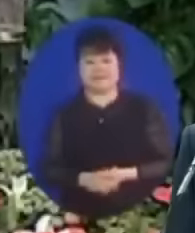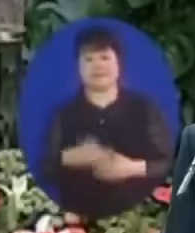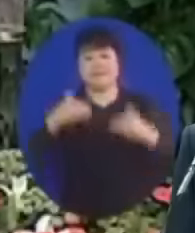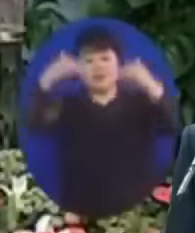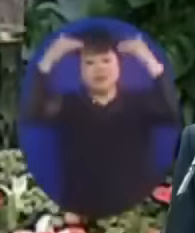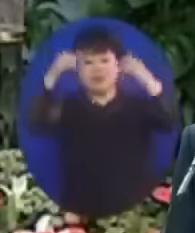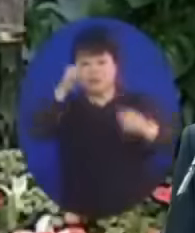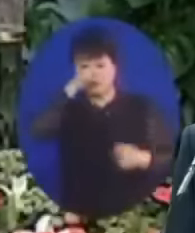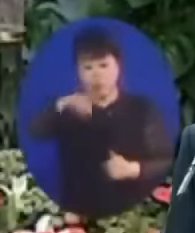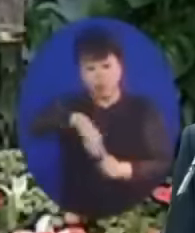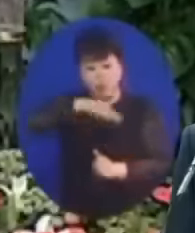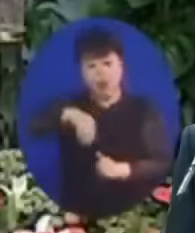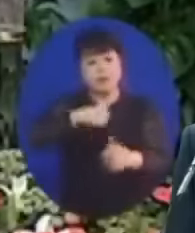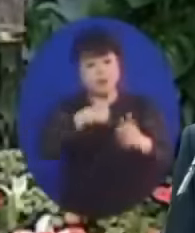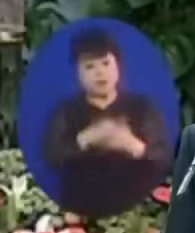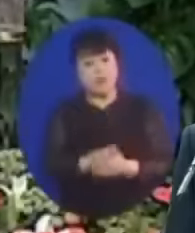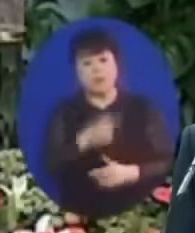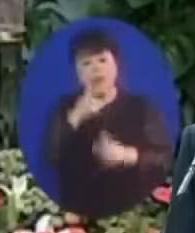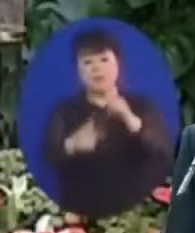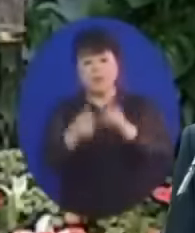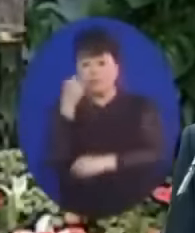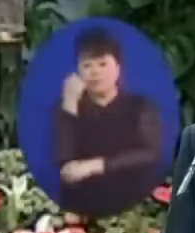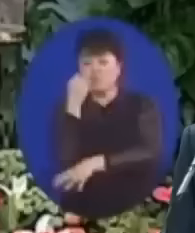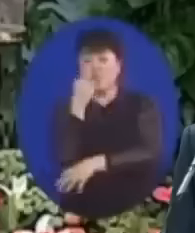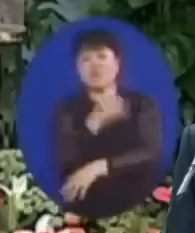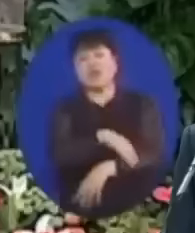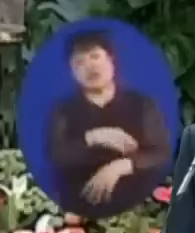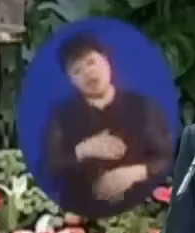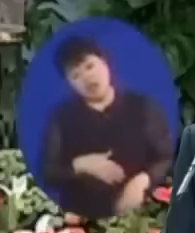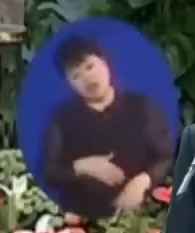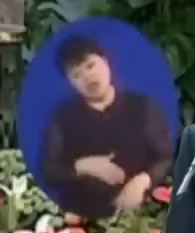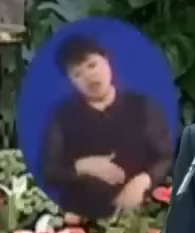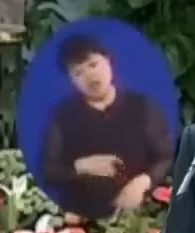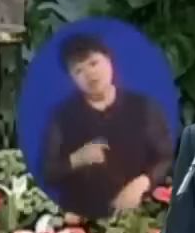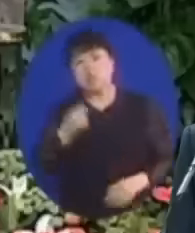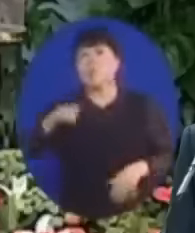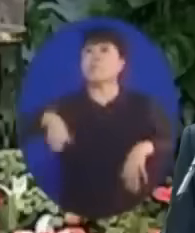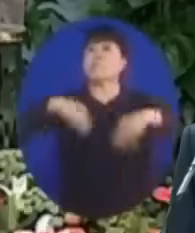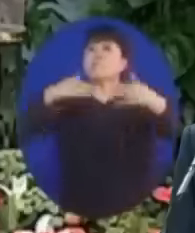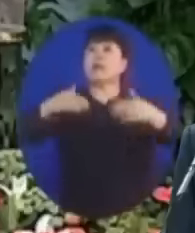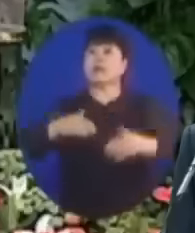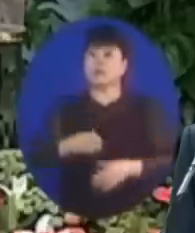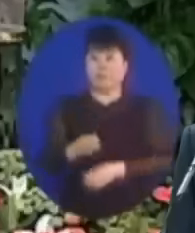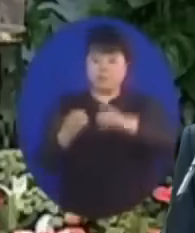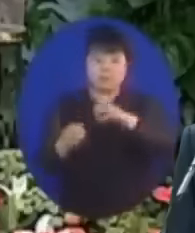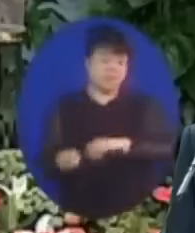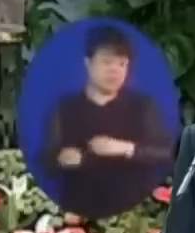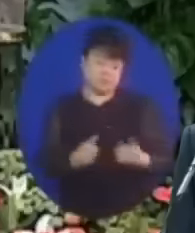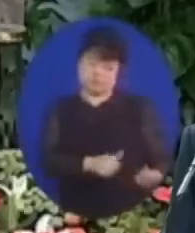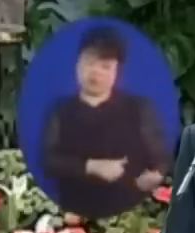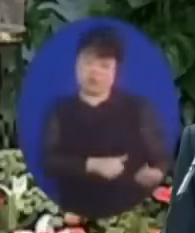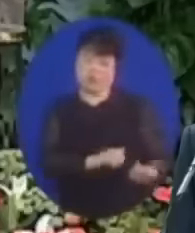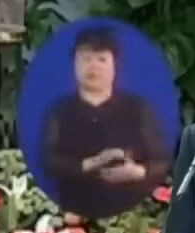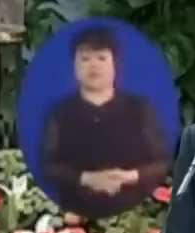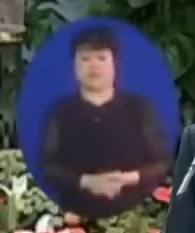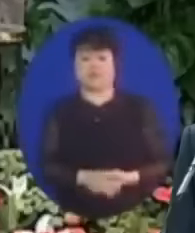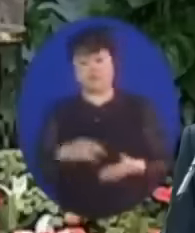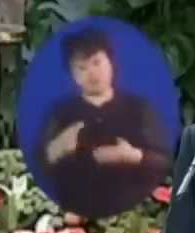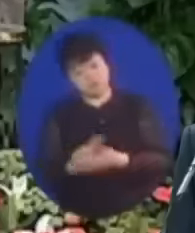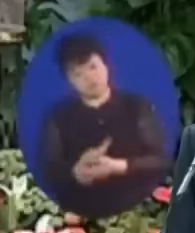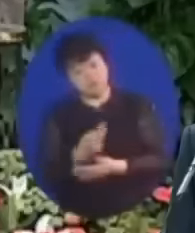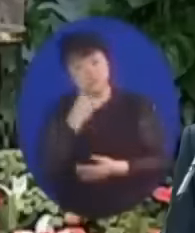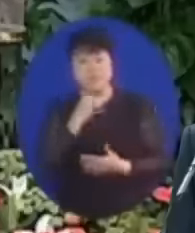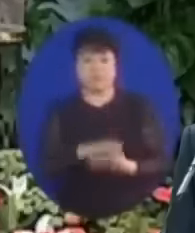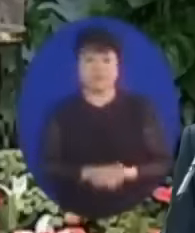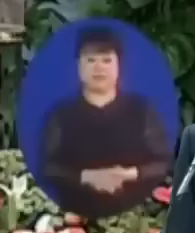성장에 너무 좋은 환경 때문에 오히려 나무의 뿌리는 약해져서 조금만 바람이 불어도 뿌리가 굽히고 나무가 쓰러지는